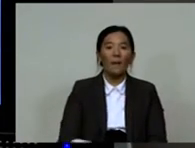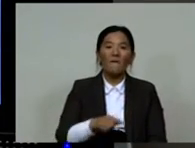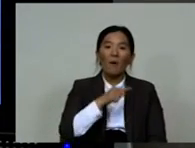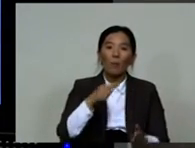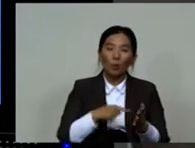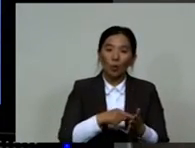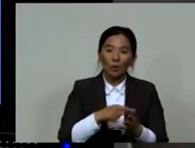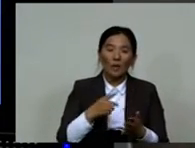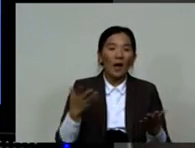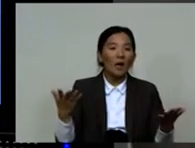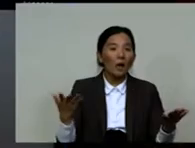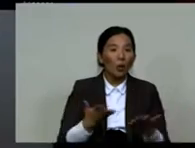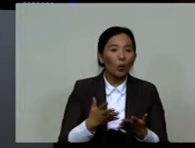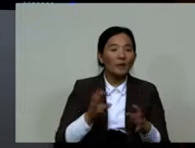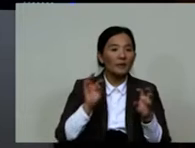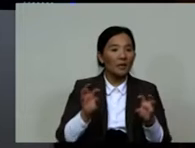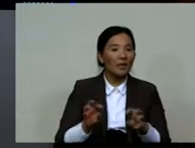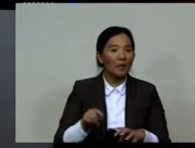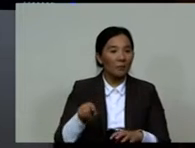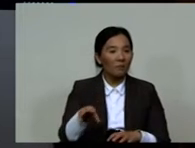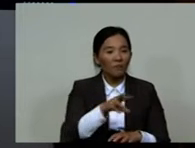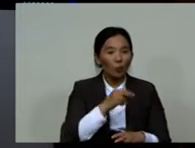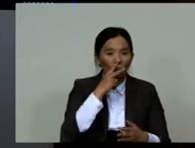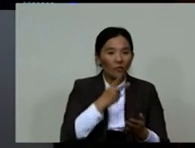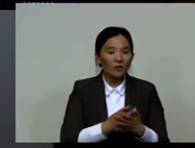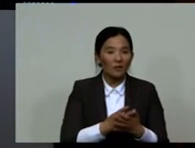Вопрос, какую вы закономерность здесь увидели?